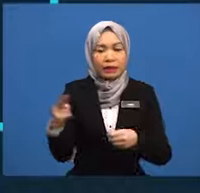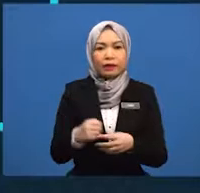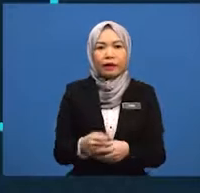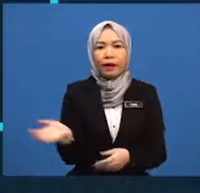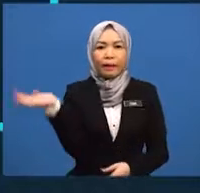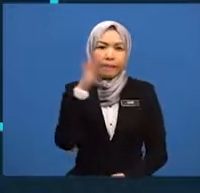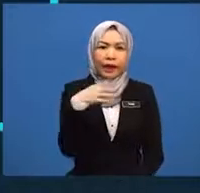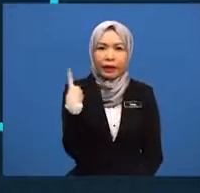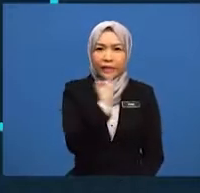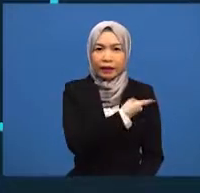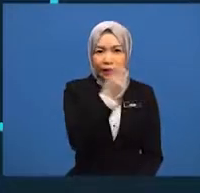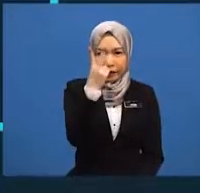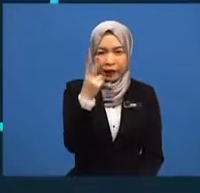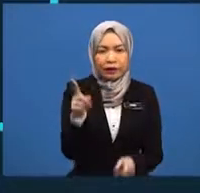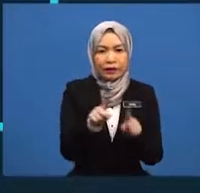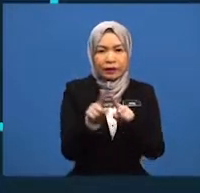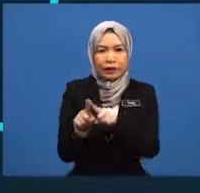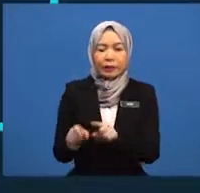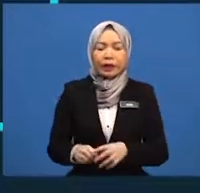Mari kita semak bersama-sama.